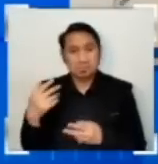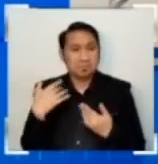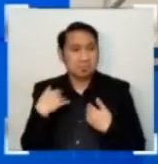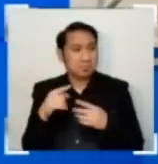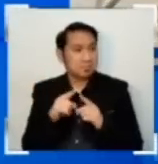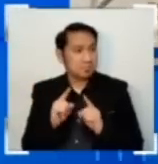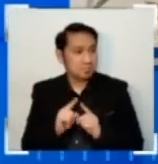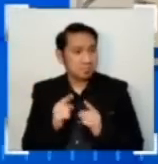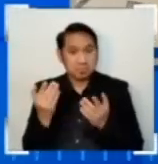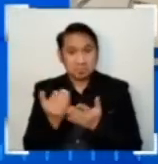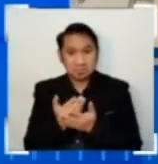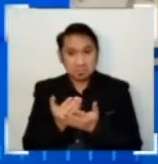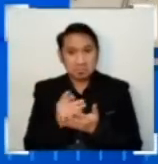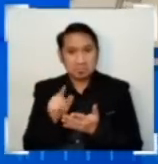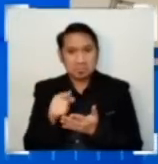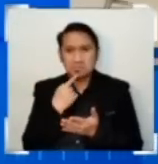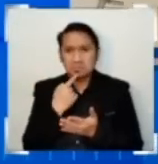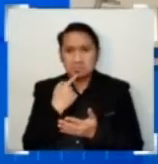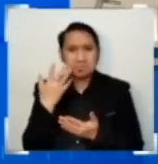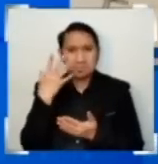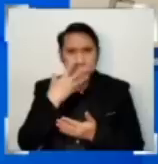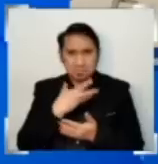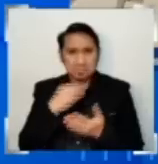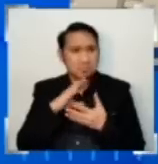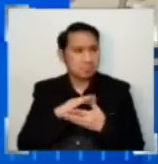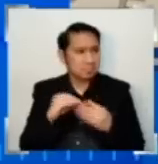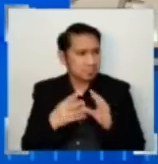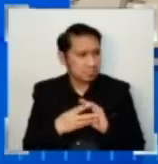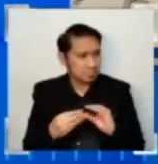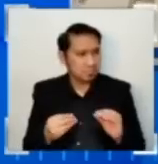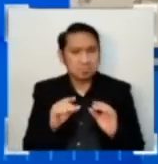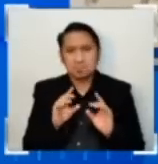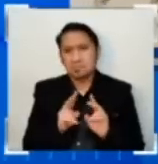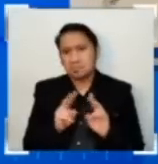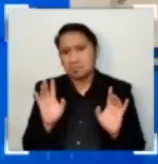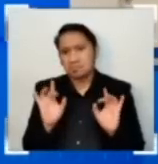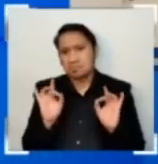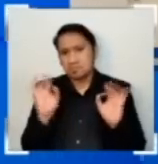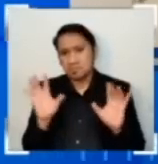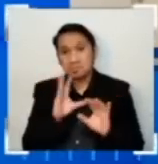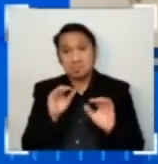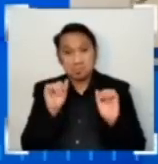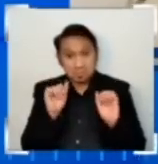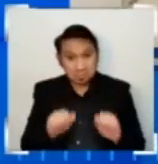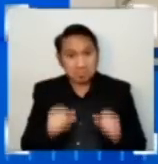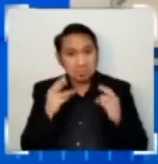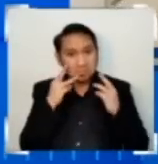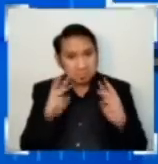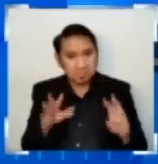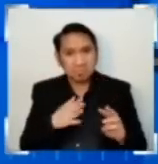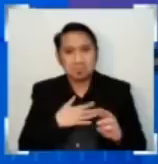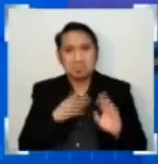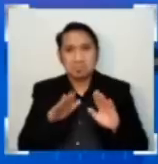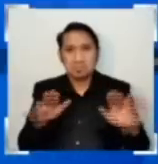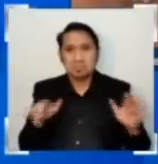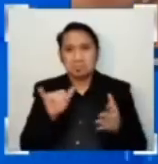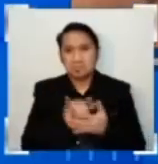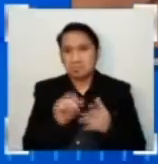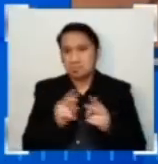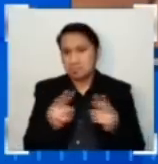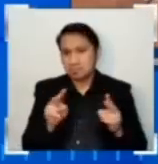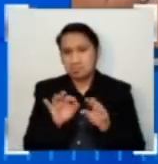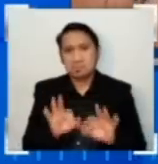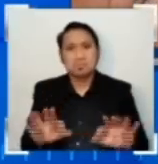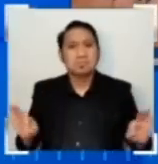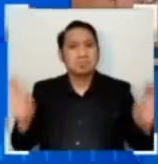serye. Sobrang ganda ng story niya, tapos very light lang at mapapanood ng mga anak ko. So yun ang mahalaga sa akin.